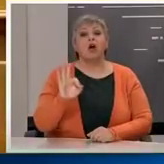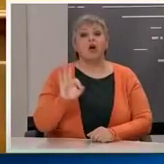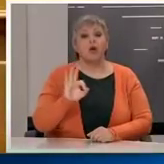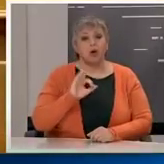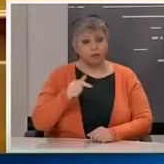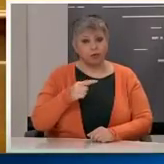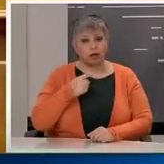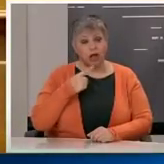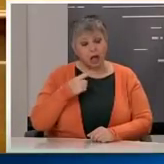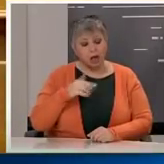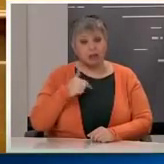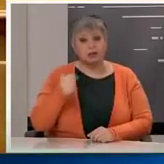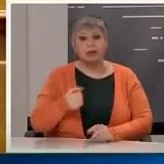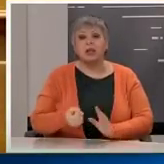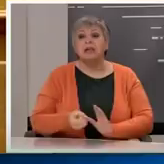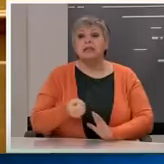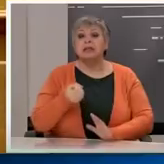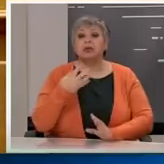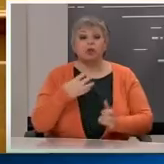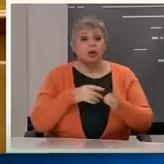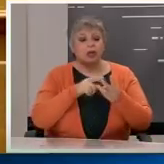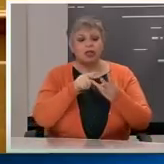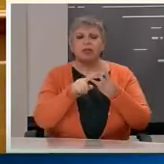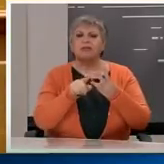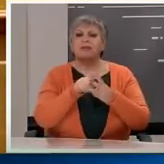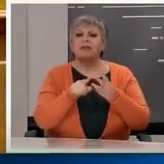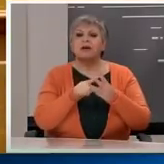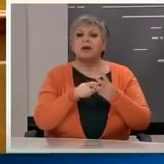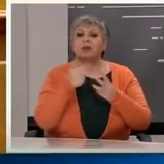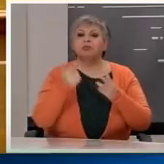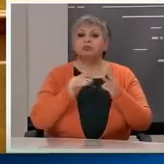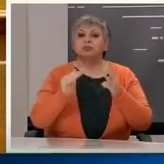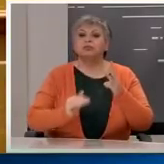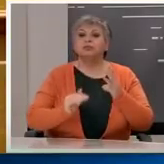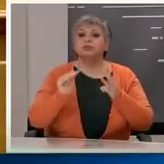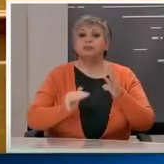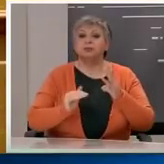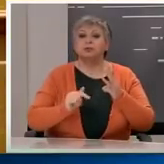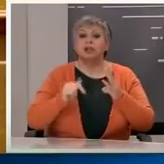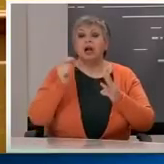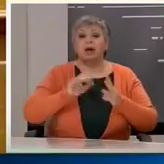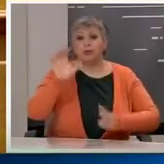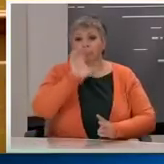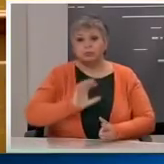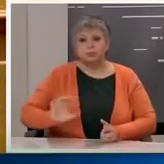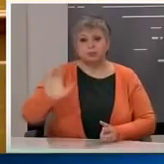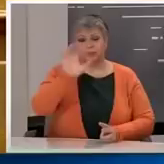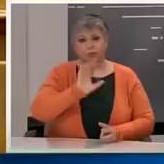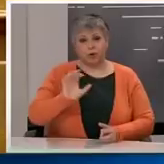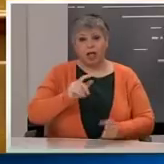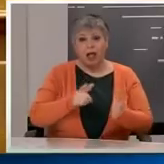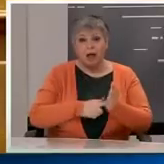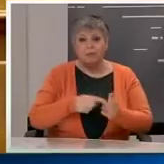των non-patent φαρμάκων από την Ευρώπη, αλλά έπρεπε να πάρει και τις τρεις χαμηλότερες στα off-patent. Και